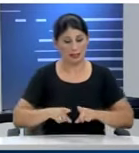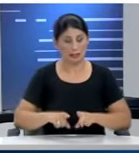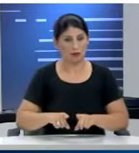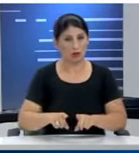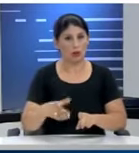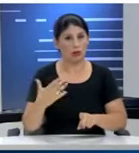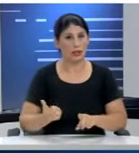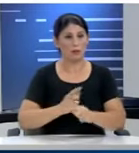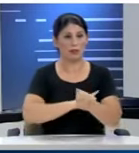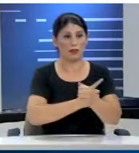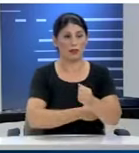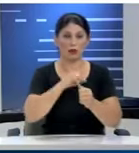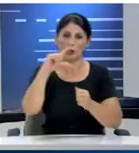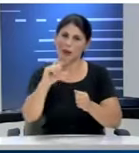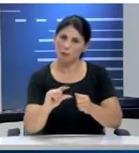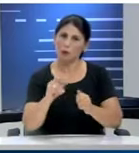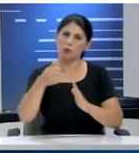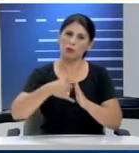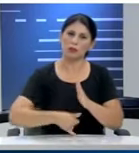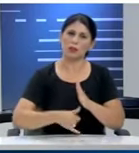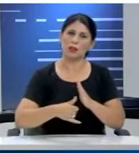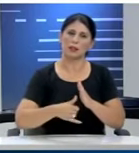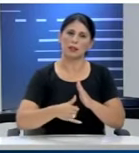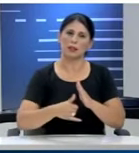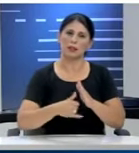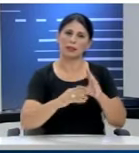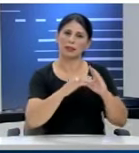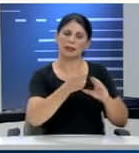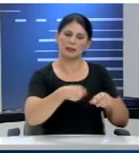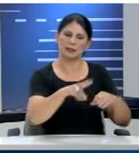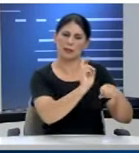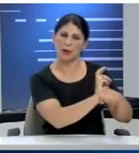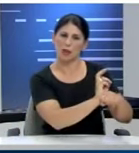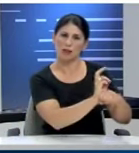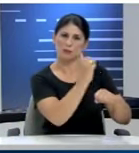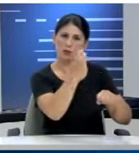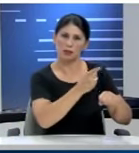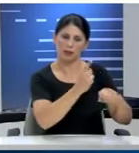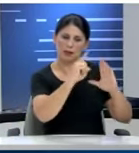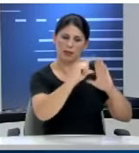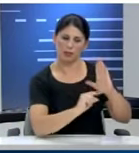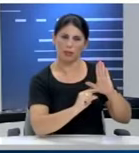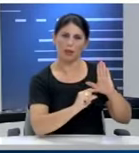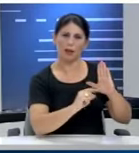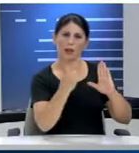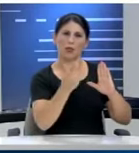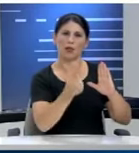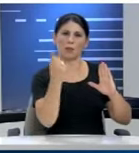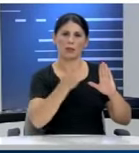να έχουμε τη δυνατότητα να μειώσουμε ουσιαστικά τα πλεονάσματα κατά 1%, να τα πάμε στο 2,5% από το 20 και